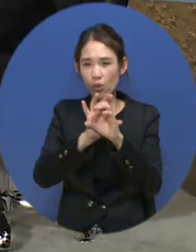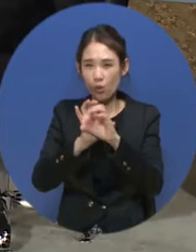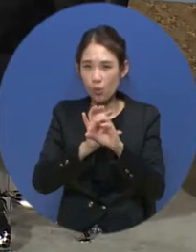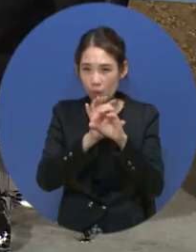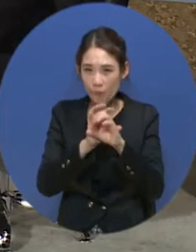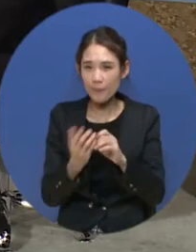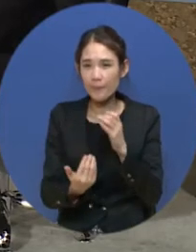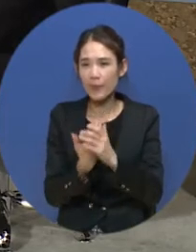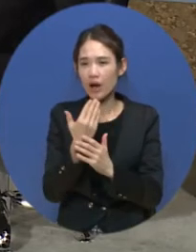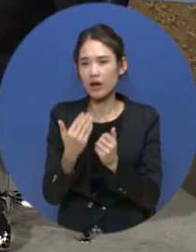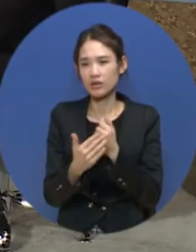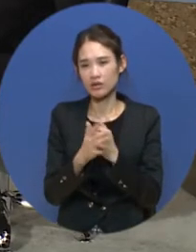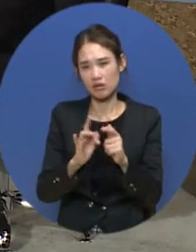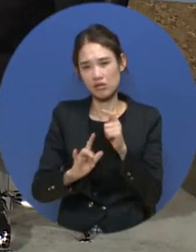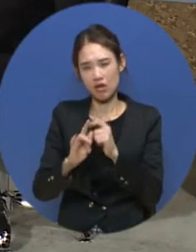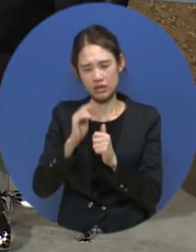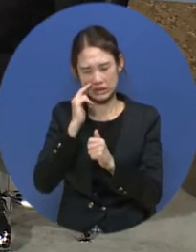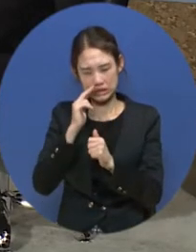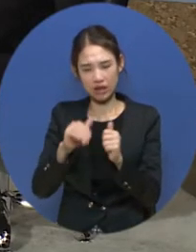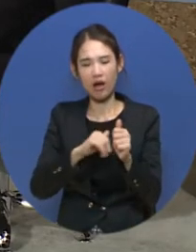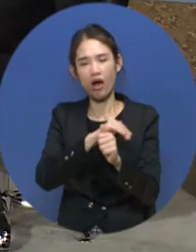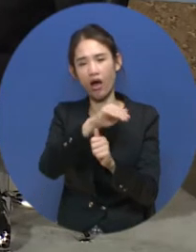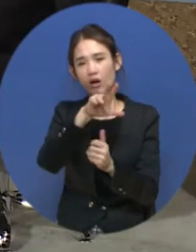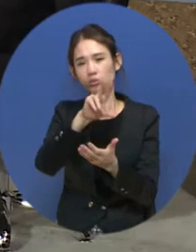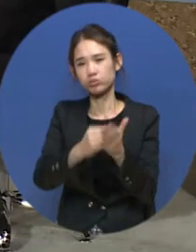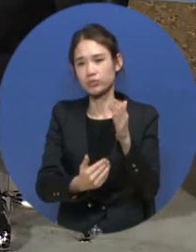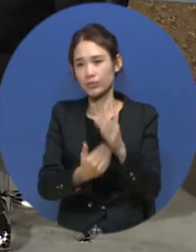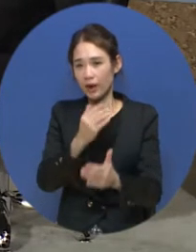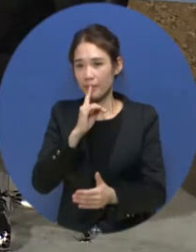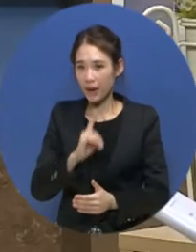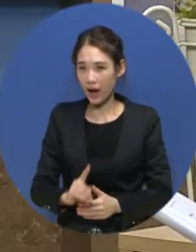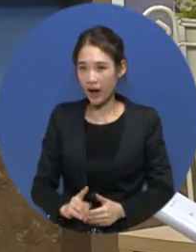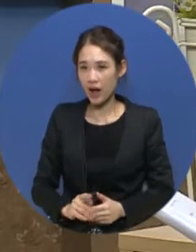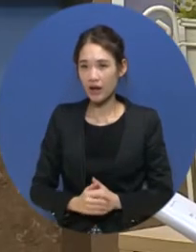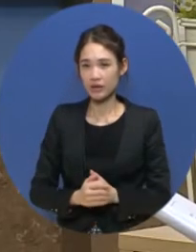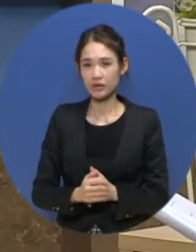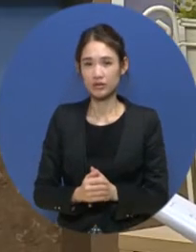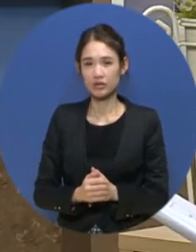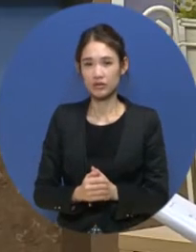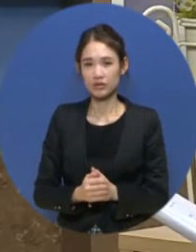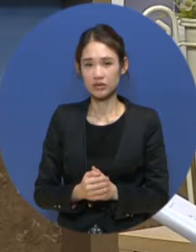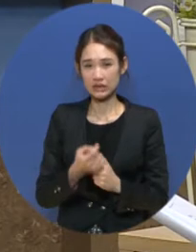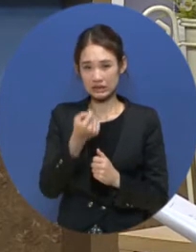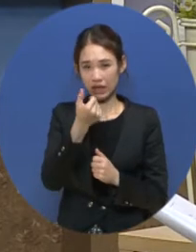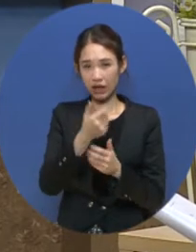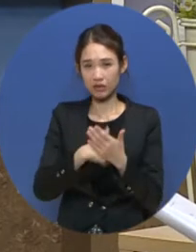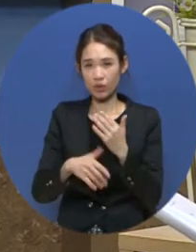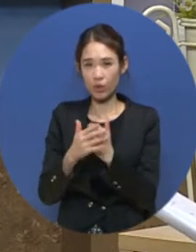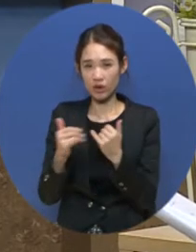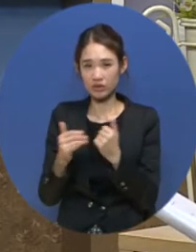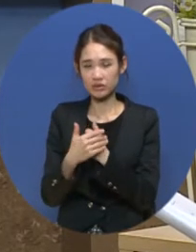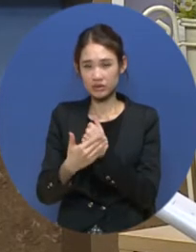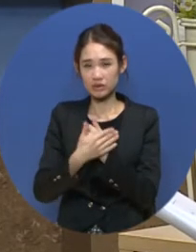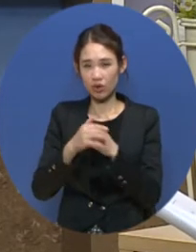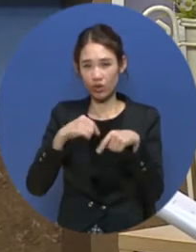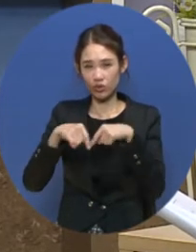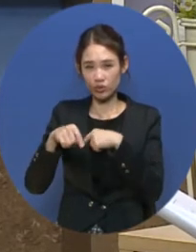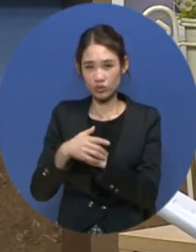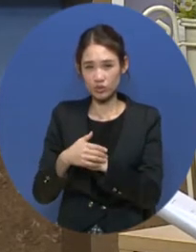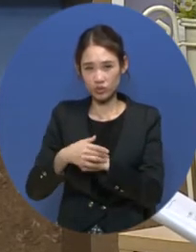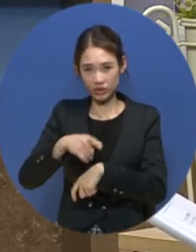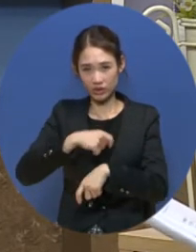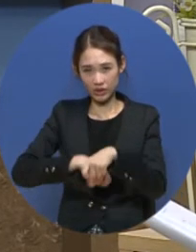터졌을 때 좀 더 심각한 네, 문제로 네. 이제 발생이 된 것 같은데요. 네. 그러니까 소상공인을 위한 뭐 지원책이라든지 이런 부분에 대해서는 이야기가